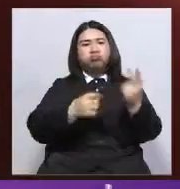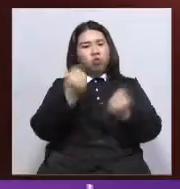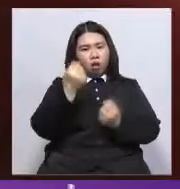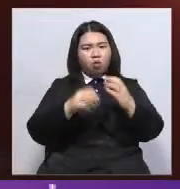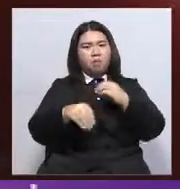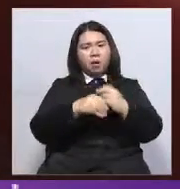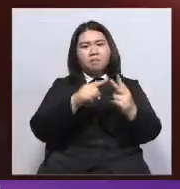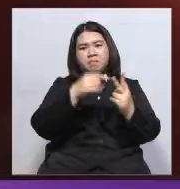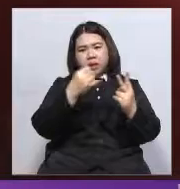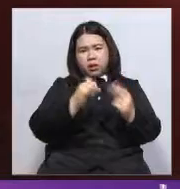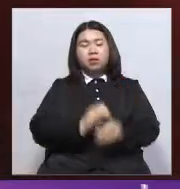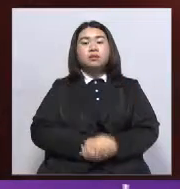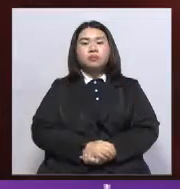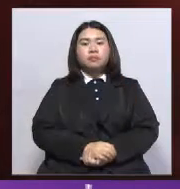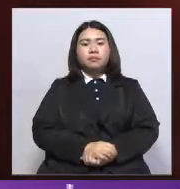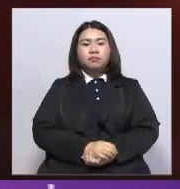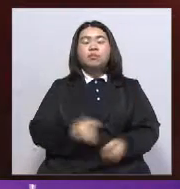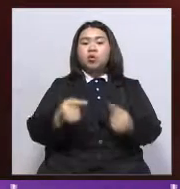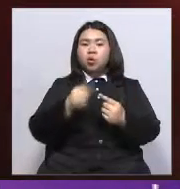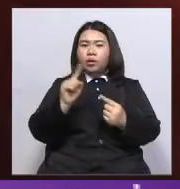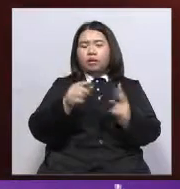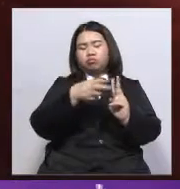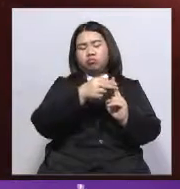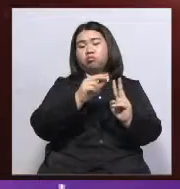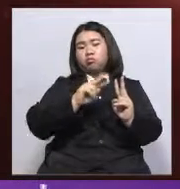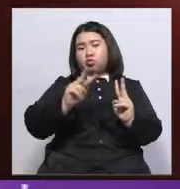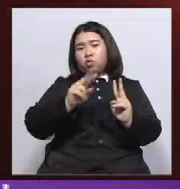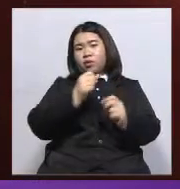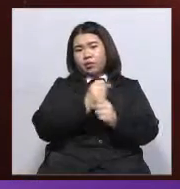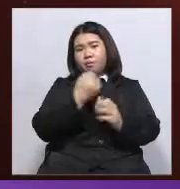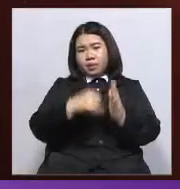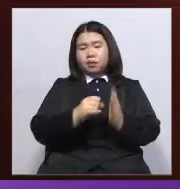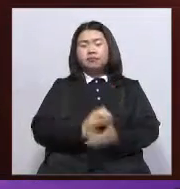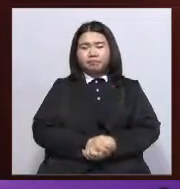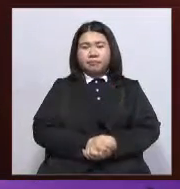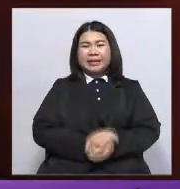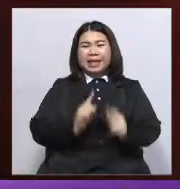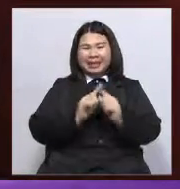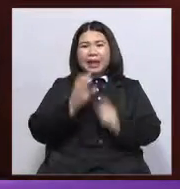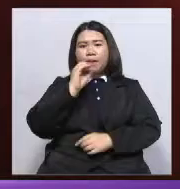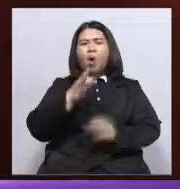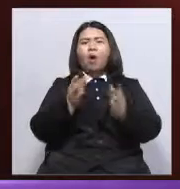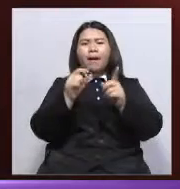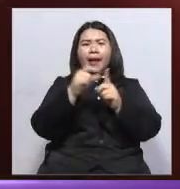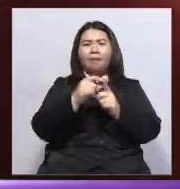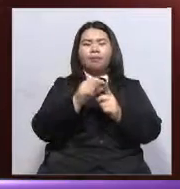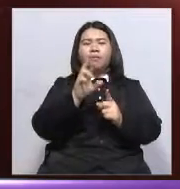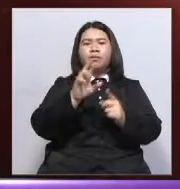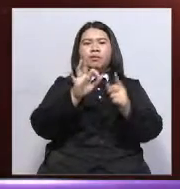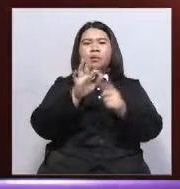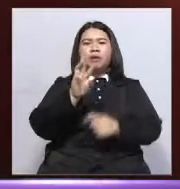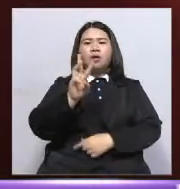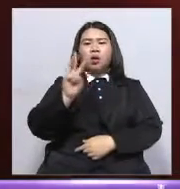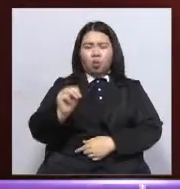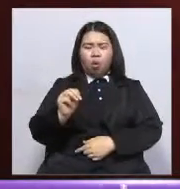ติมนะฮะในฐานะร่วมกันนะฮะไม่ก็แจ้งเพิ่มว่าร่วมกันแค่นั้นนะฮะแจ้งข้อเท็จจริงแจ้งพฤ